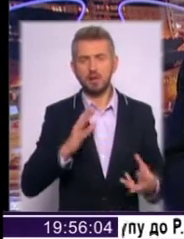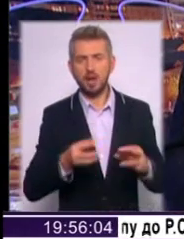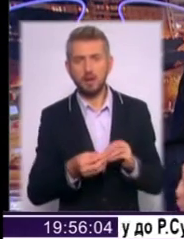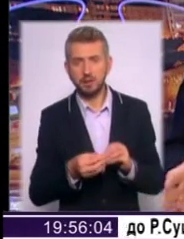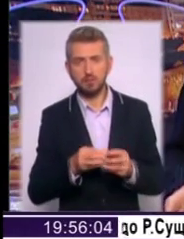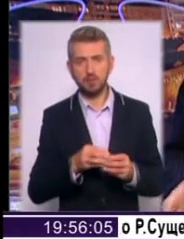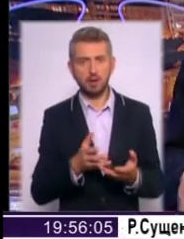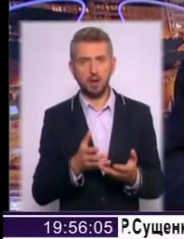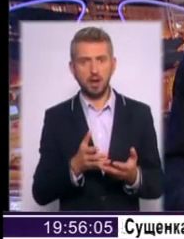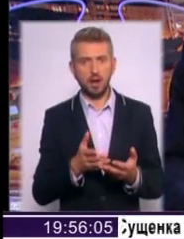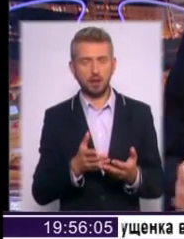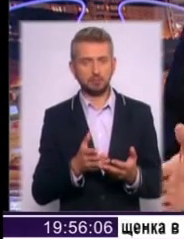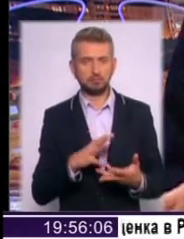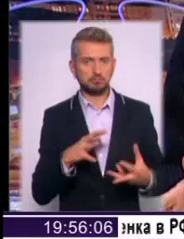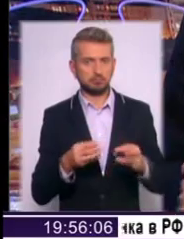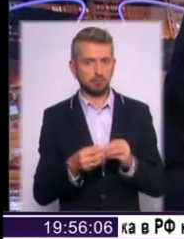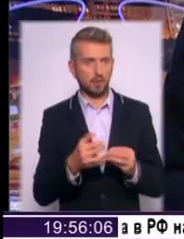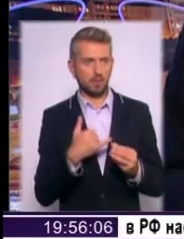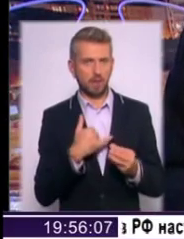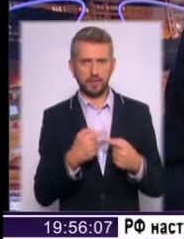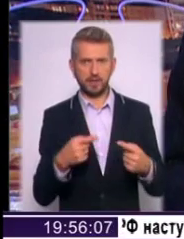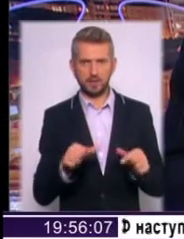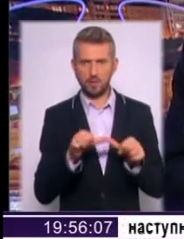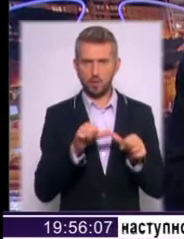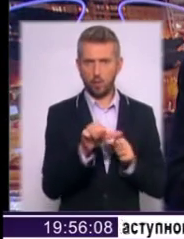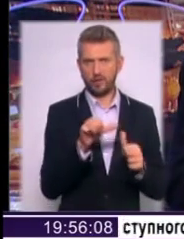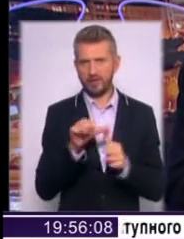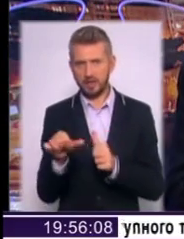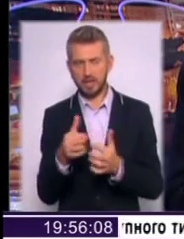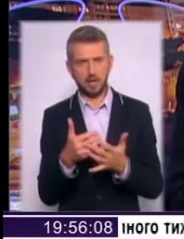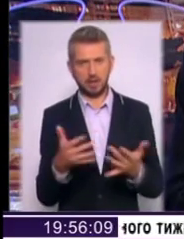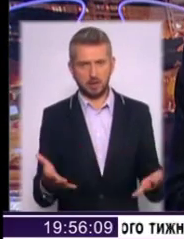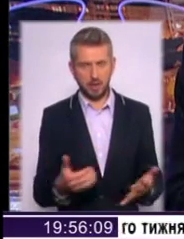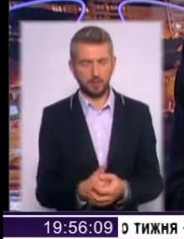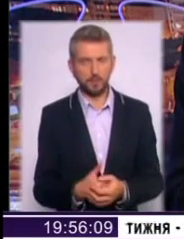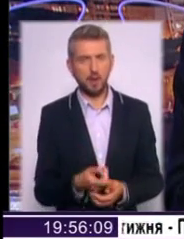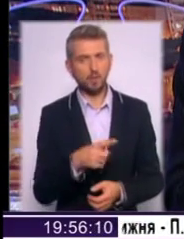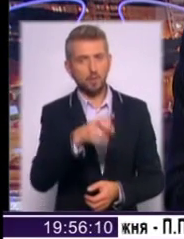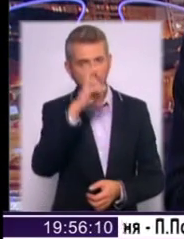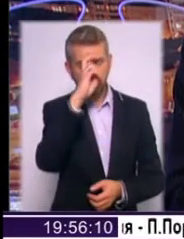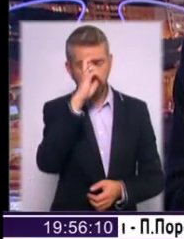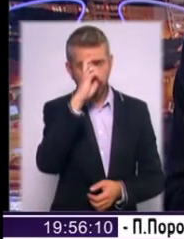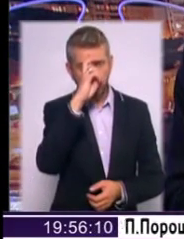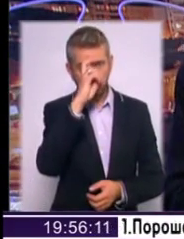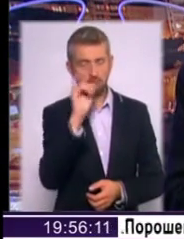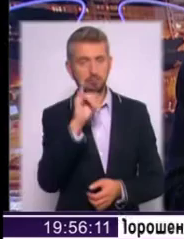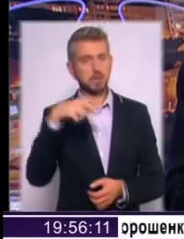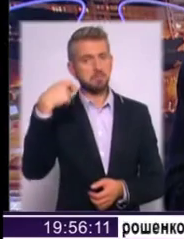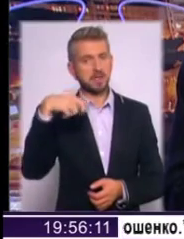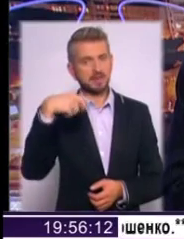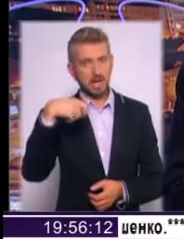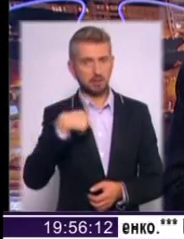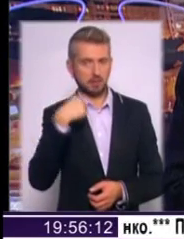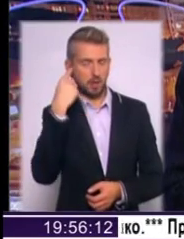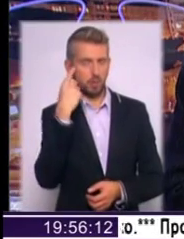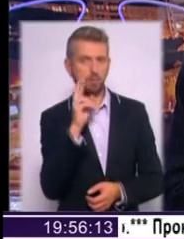що, до речі, у нас і постали оці всі різні розділення і так далі. Тому держава і президент, я думаю,